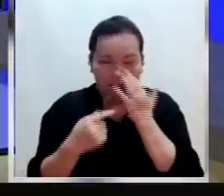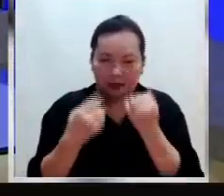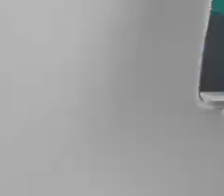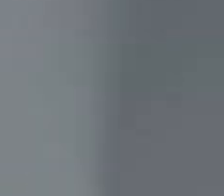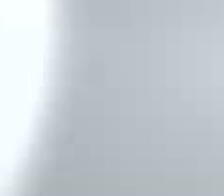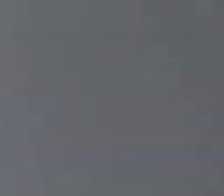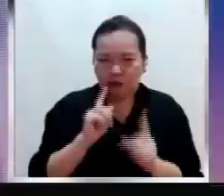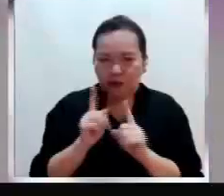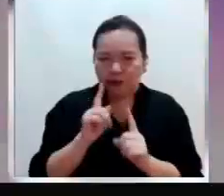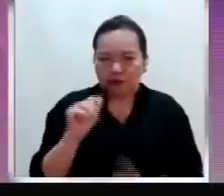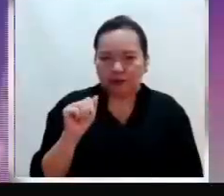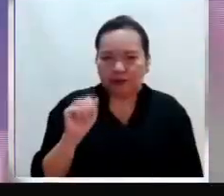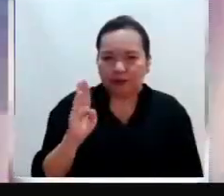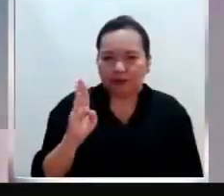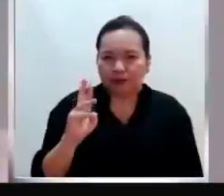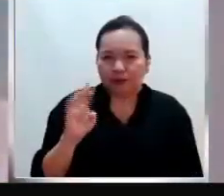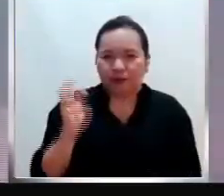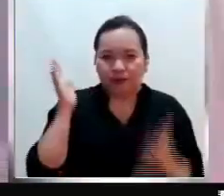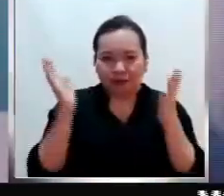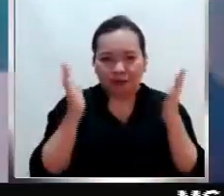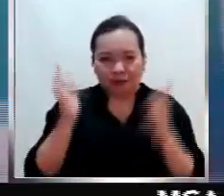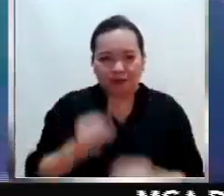Carantel.